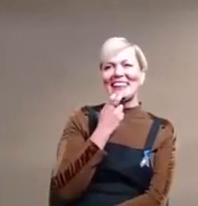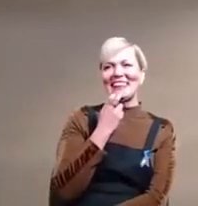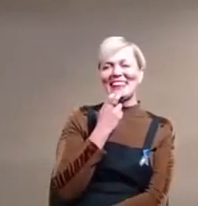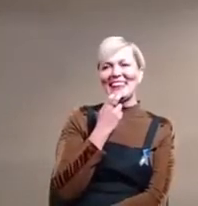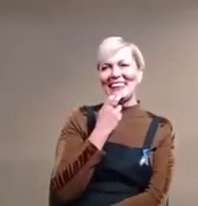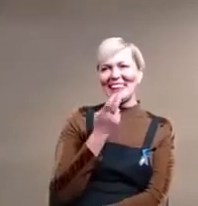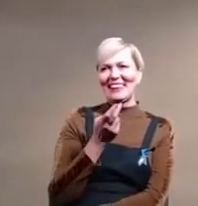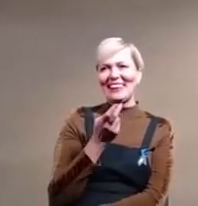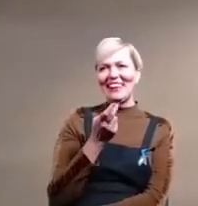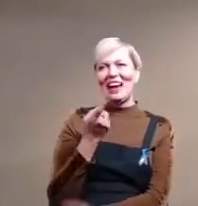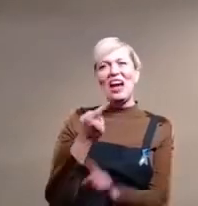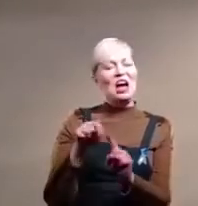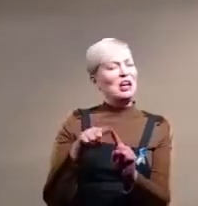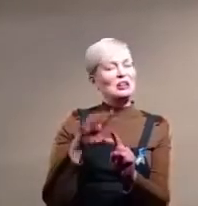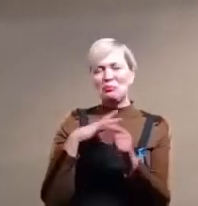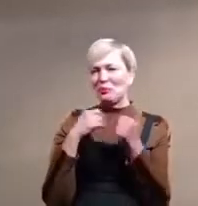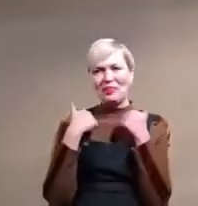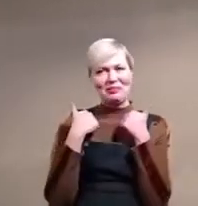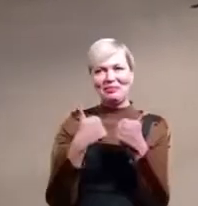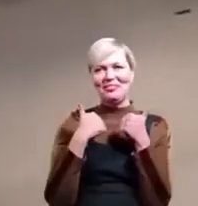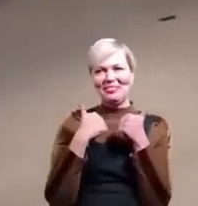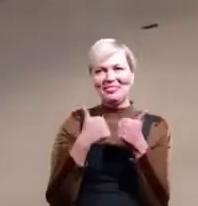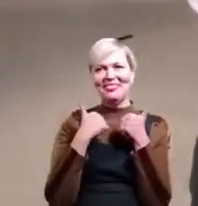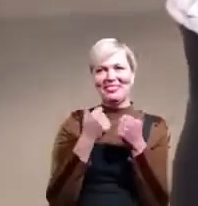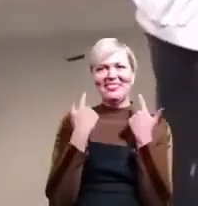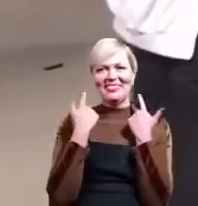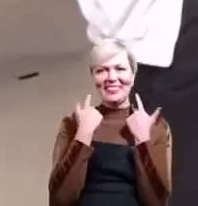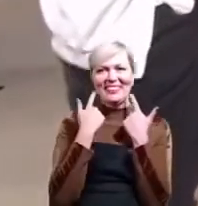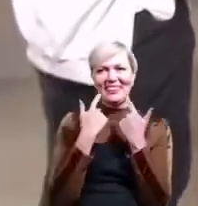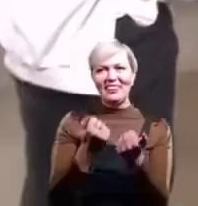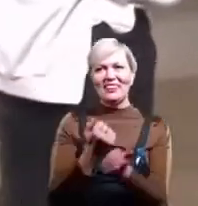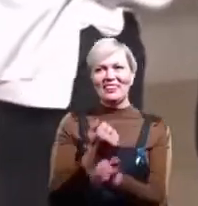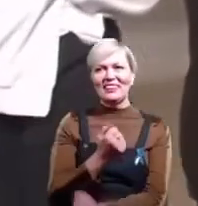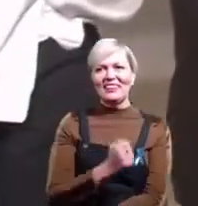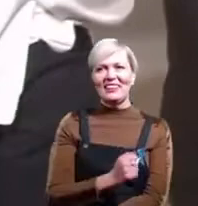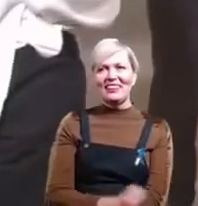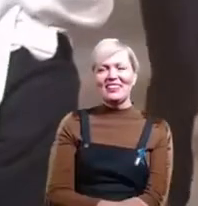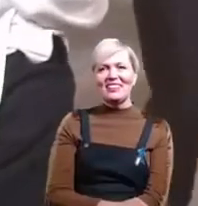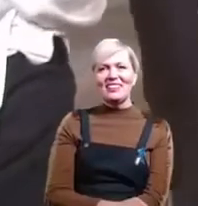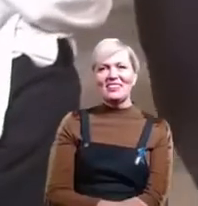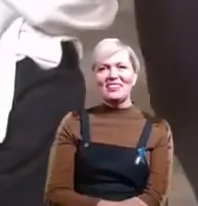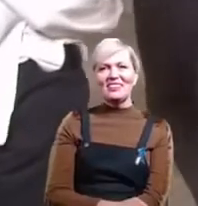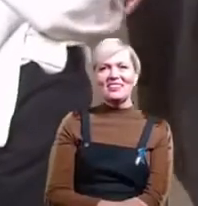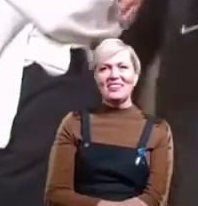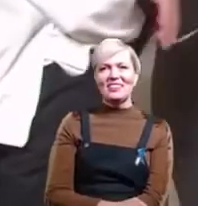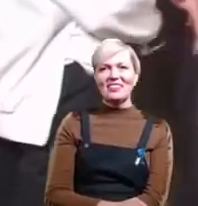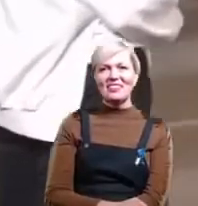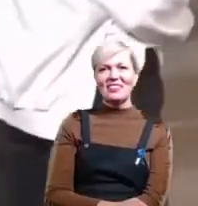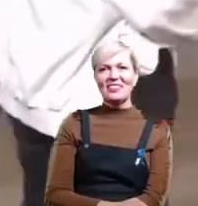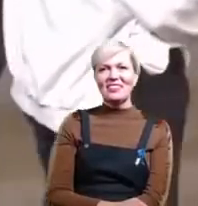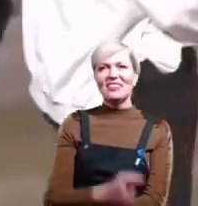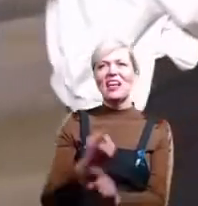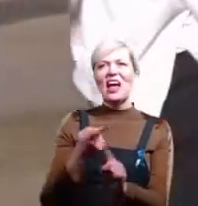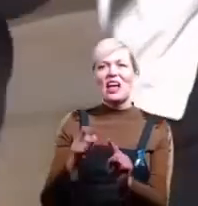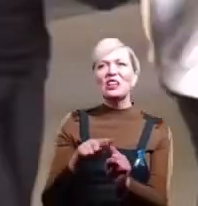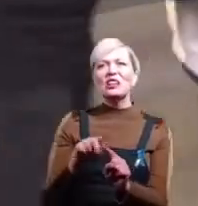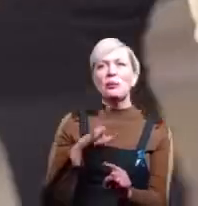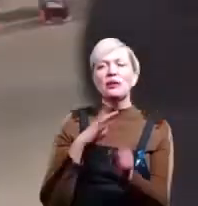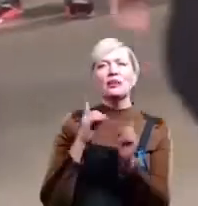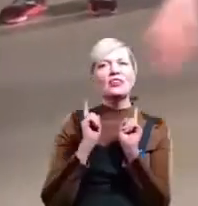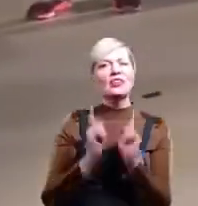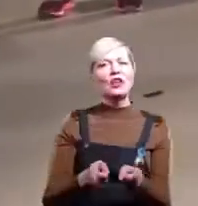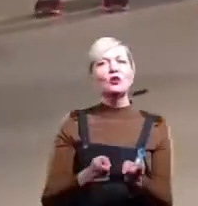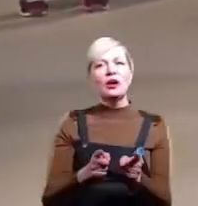Это было классно. Это не ты? Нет, это не ты. А где? Это было натурально. Это круто.